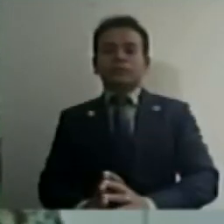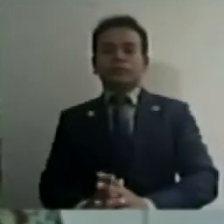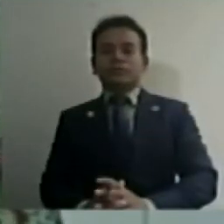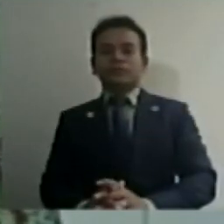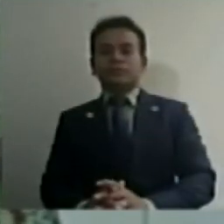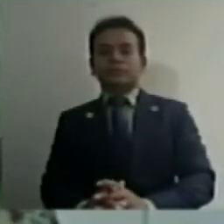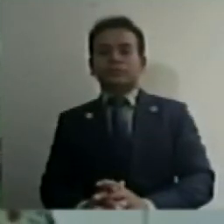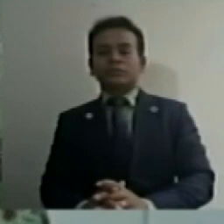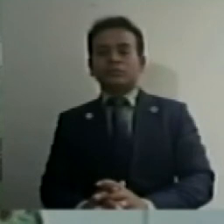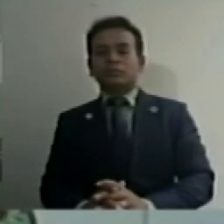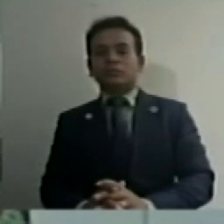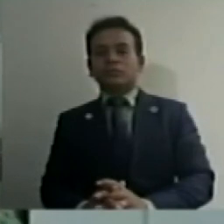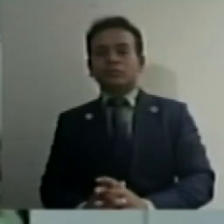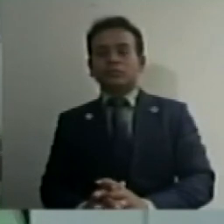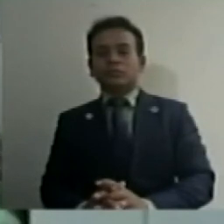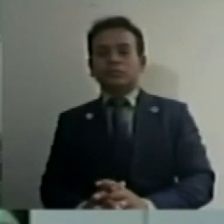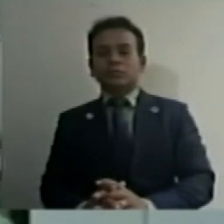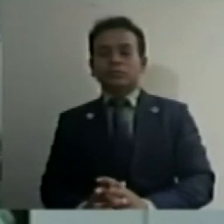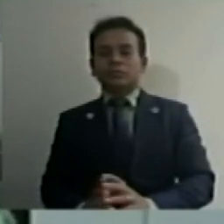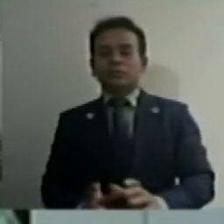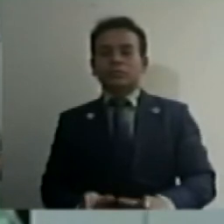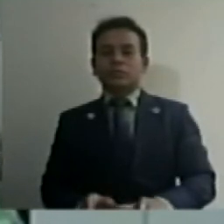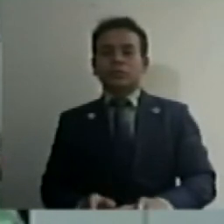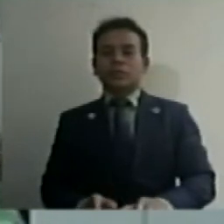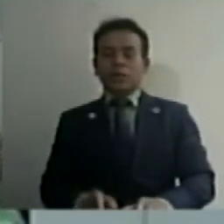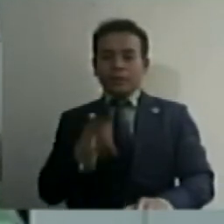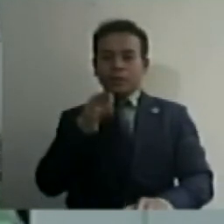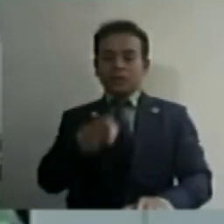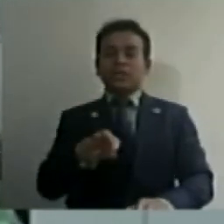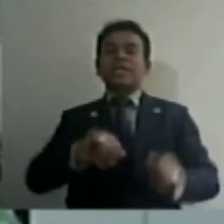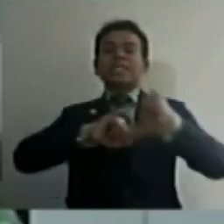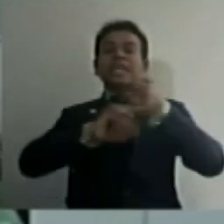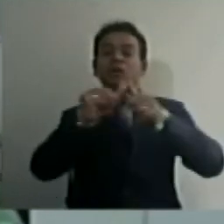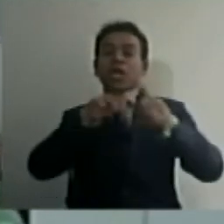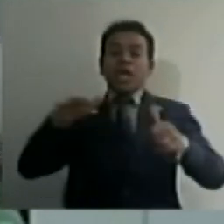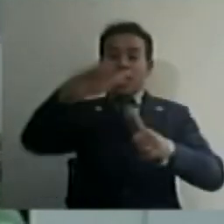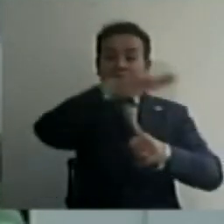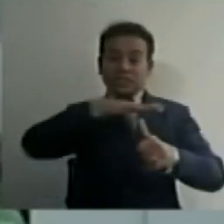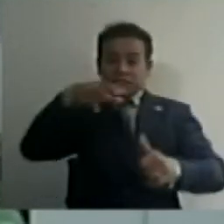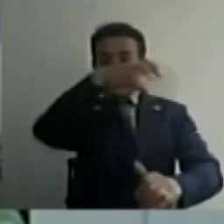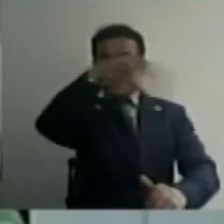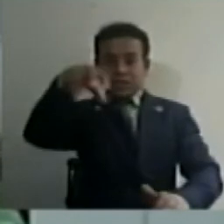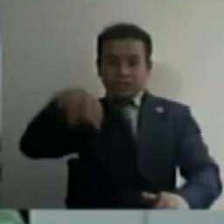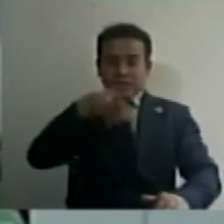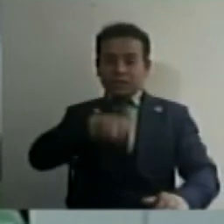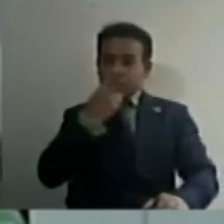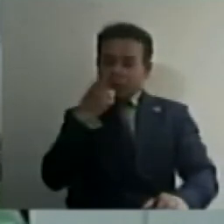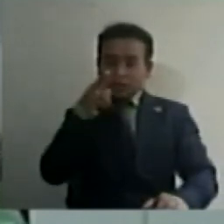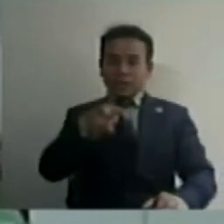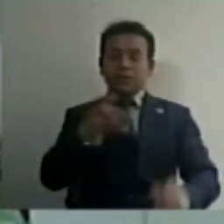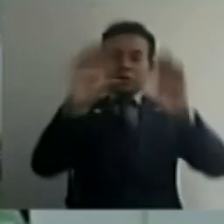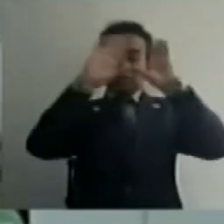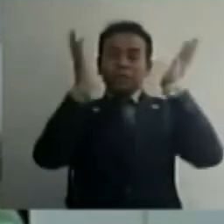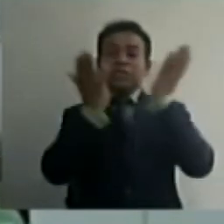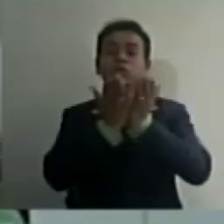আমরা যদি এবার দক্ষিণ পূর্ব এশিয়া কোভিড-19 পরিস্থিতির দিকে তাকাই, যেটা বিশ্ব স্বাস্থ্য সংস্থার সিচুয়েশন রিপোর্ট